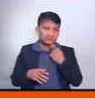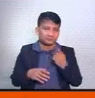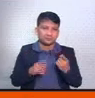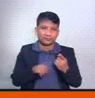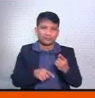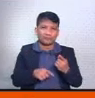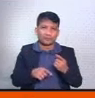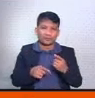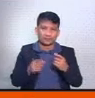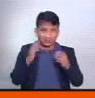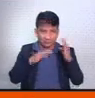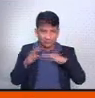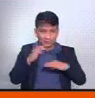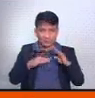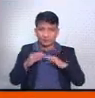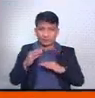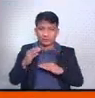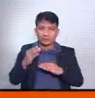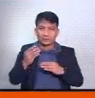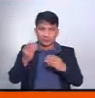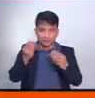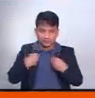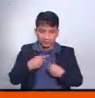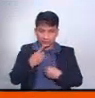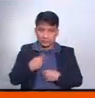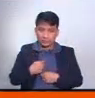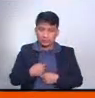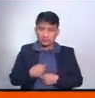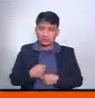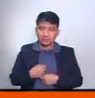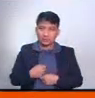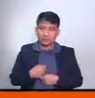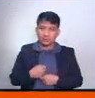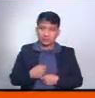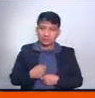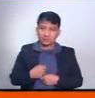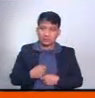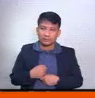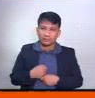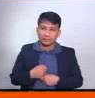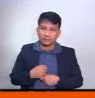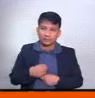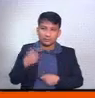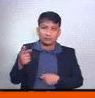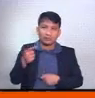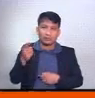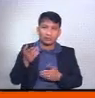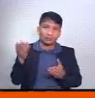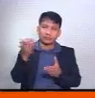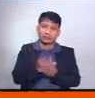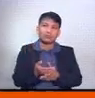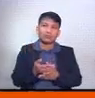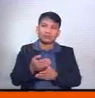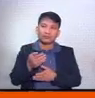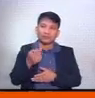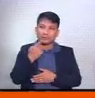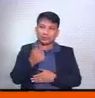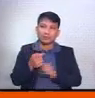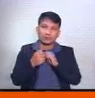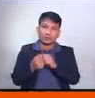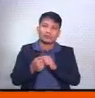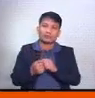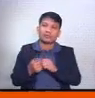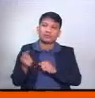medyo yung issue nilang sinasabi sa inyo, parang hindi yan ang alam kong issue nung nakarang linggong nagpunta kami dyan, nung kasama